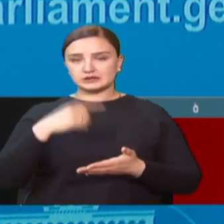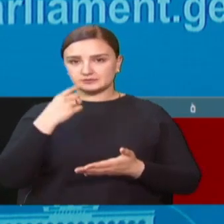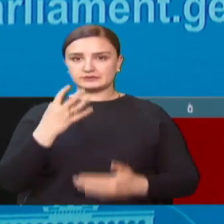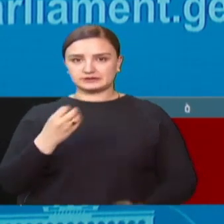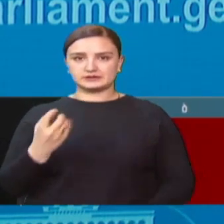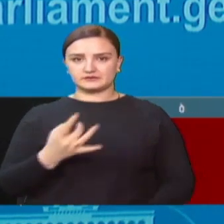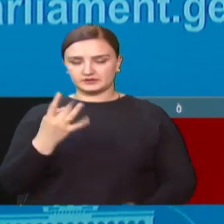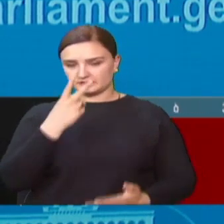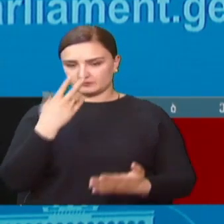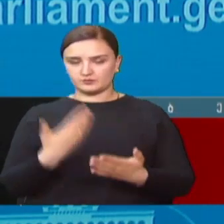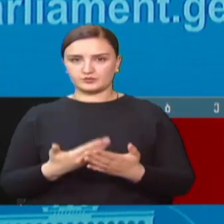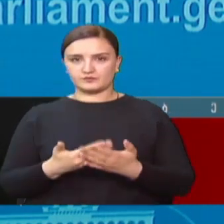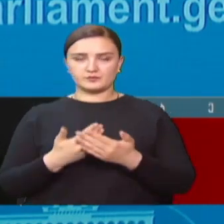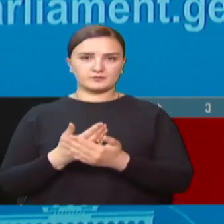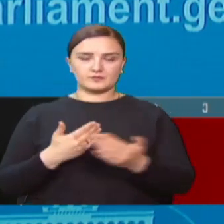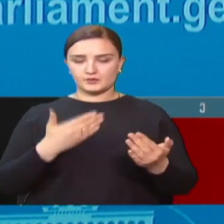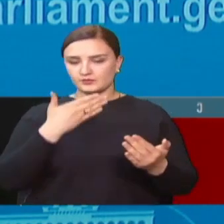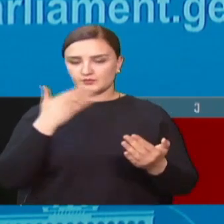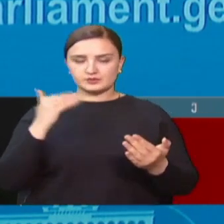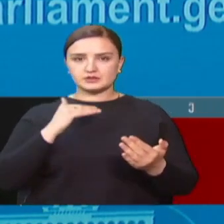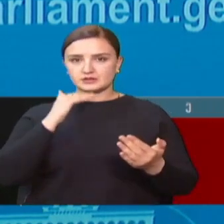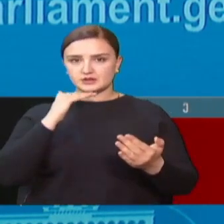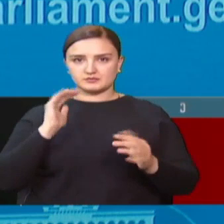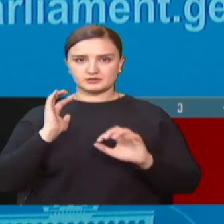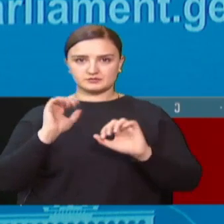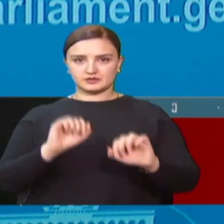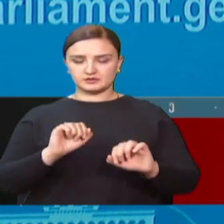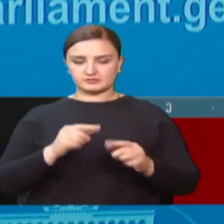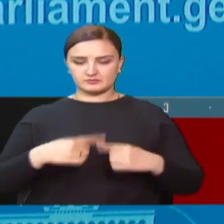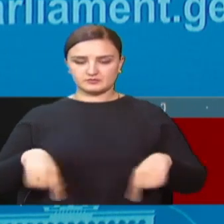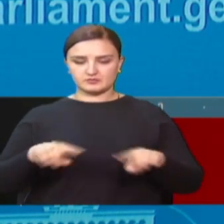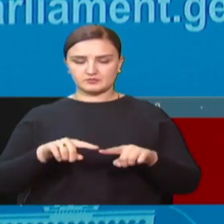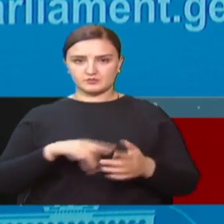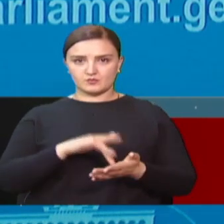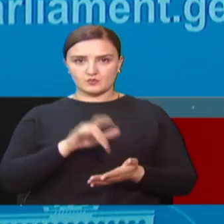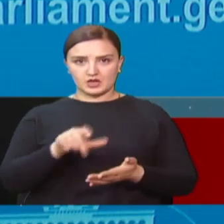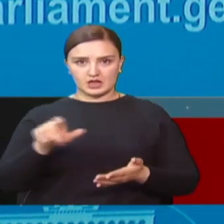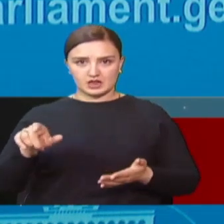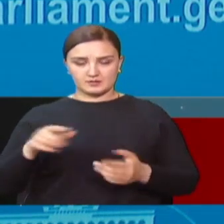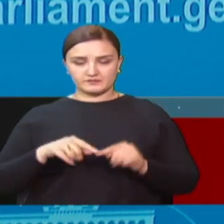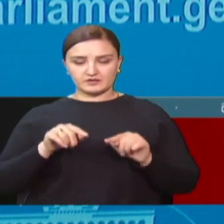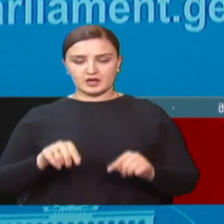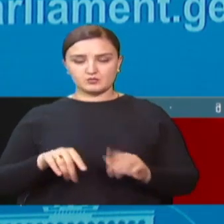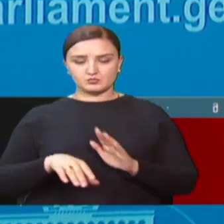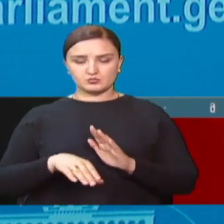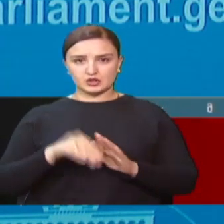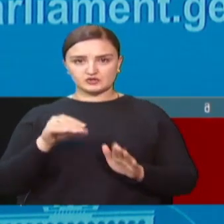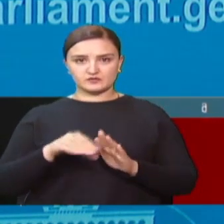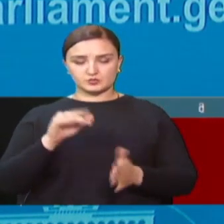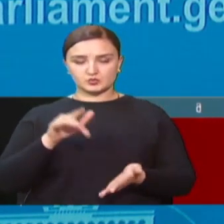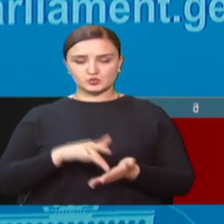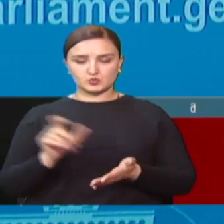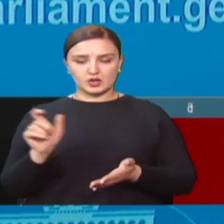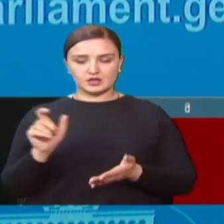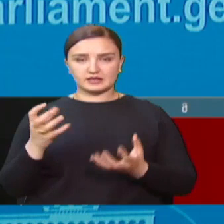ერთხელ გამოჩნდა, რომ მათ არ აქვთ საკმარის მხარდაჭერა საზოგადოების და მოქალაქეების მხრიდან. Ამ შუალედურმა არჩევნებმა, როგორც